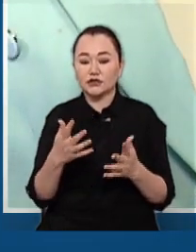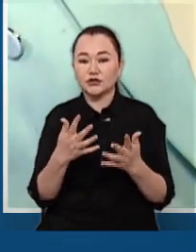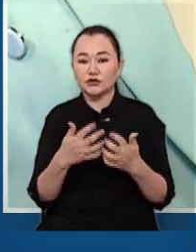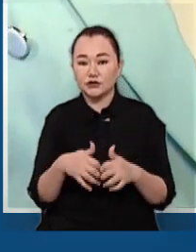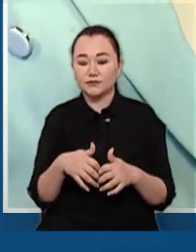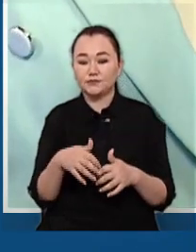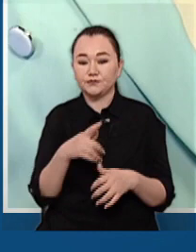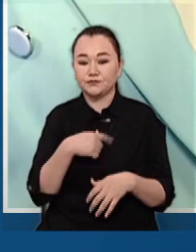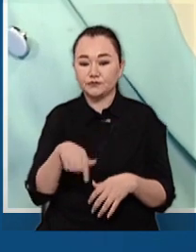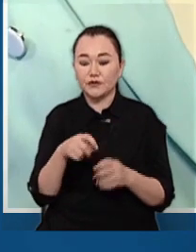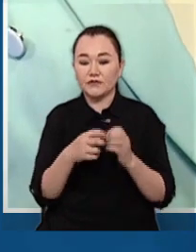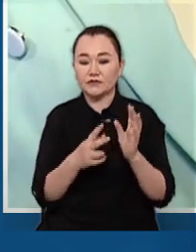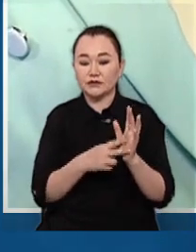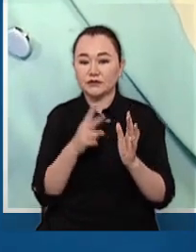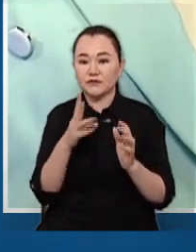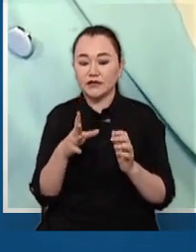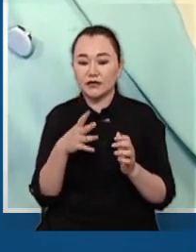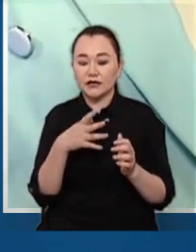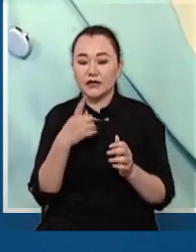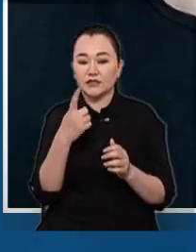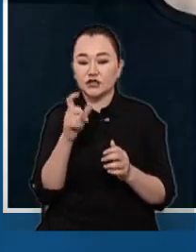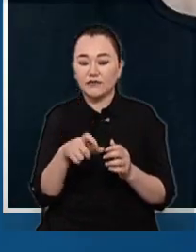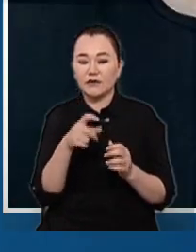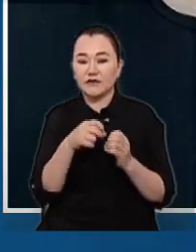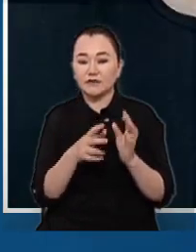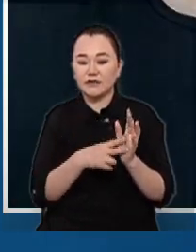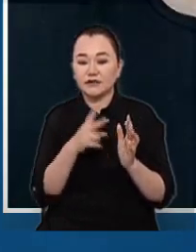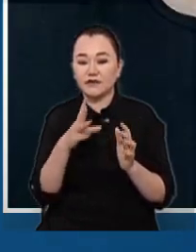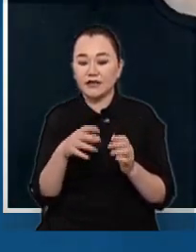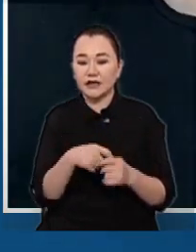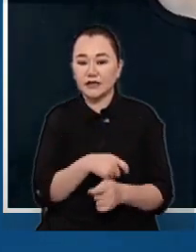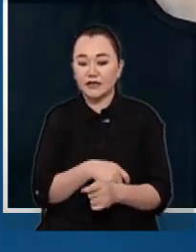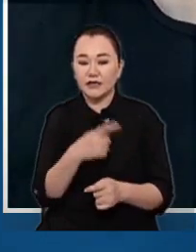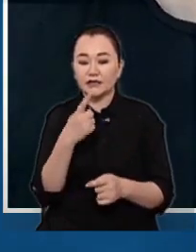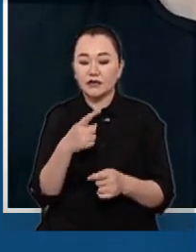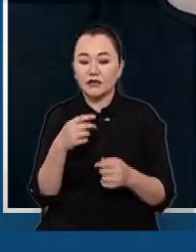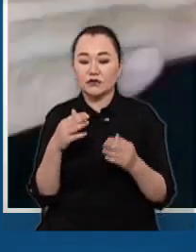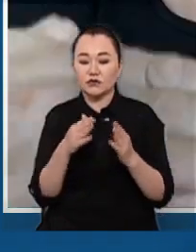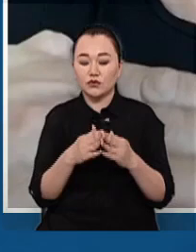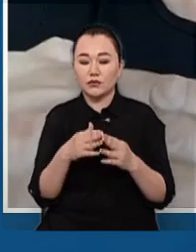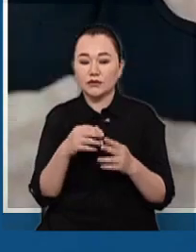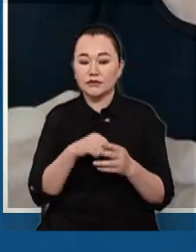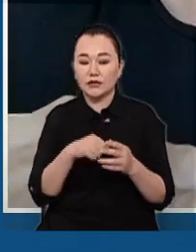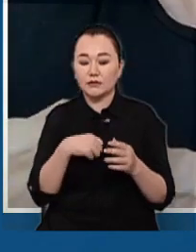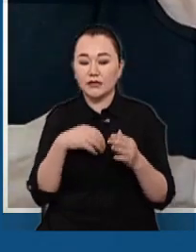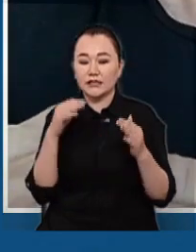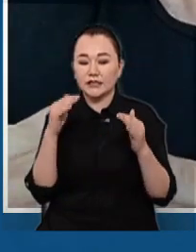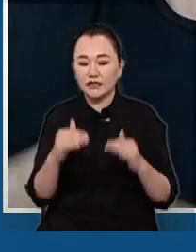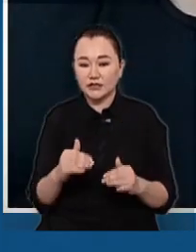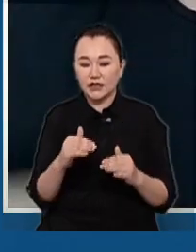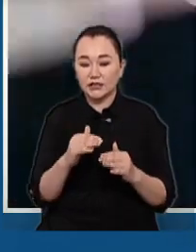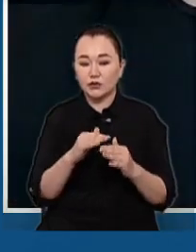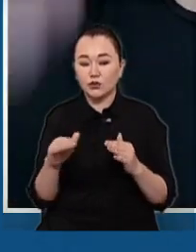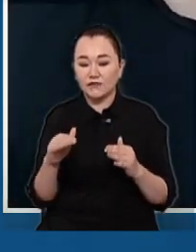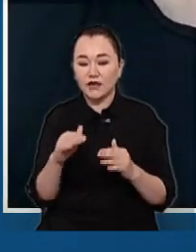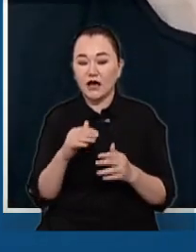қажеттігін есептегенде біз 18 квадраттан шығамыз бір кісіге. Бұл демек баспанамен қамтамасыз етудегі ең төменгі деңгей.